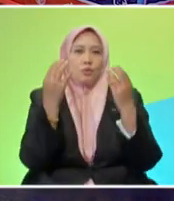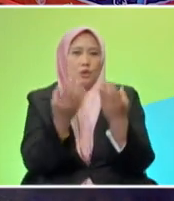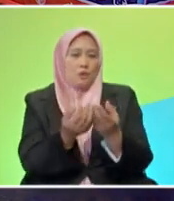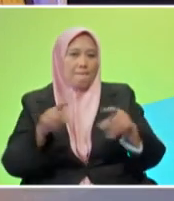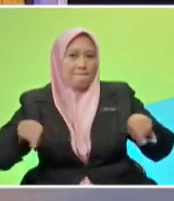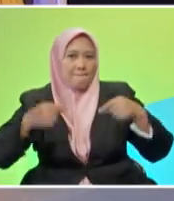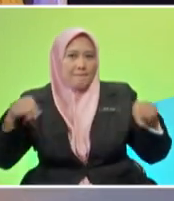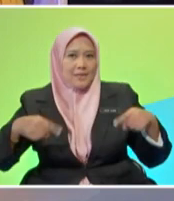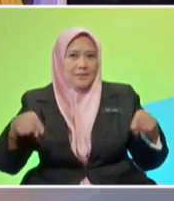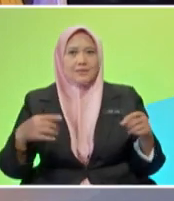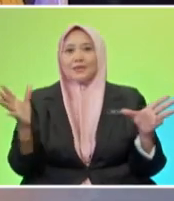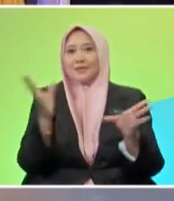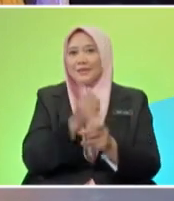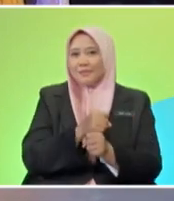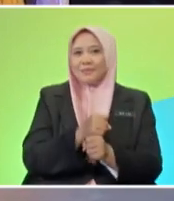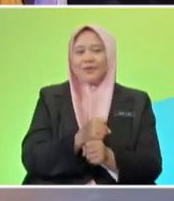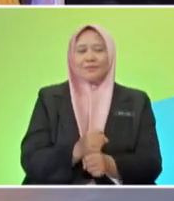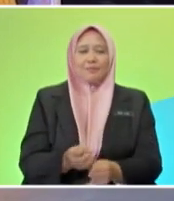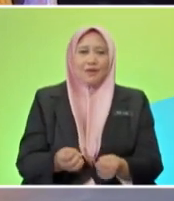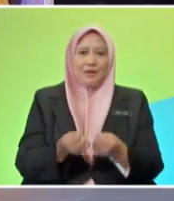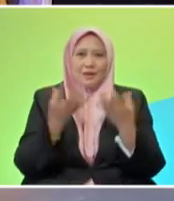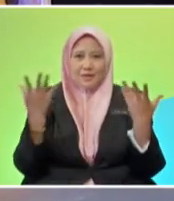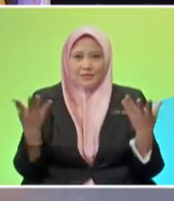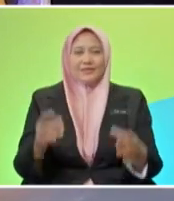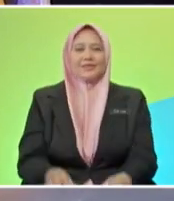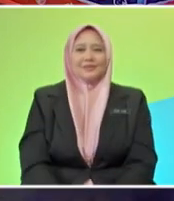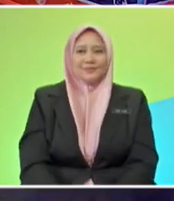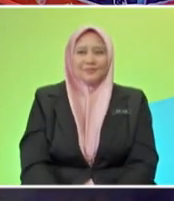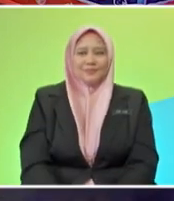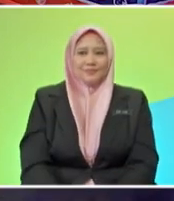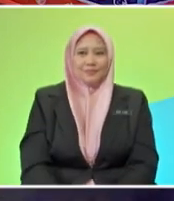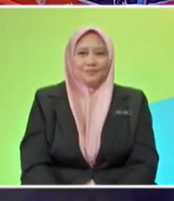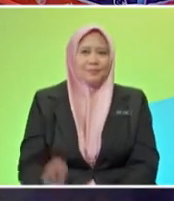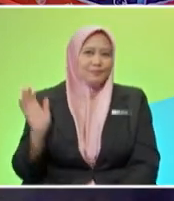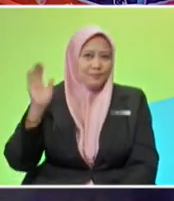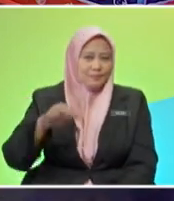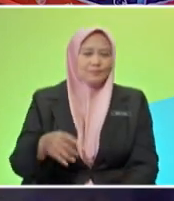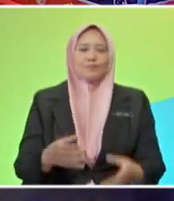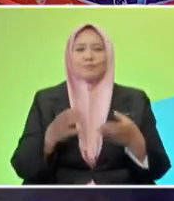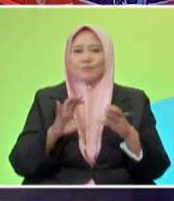tak? Nak cuba lagi? Penonton di rumah nak cuba lagi? Jom kita cuba.